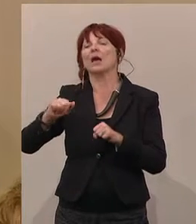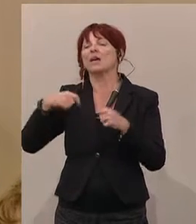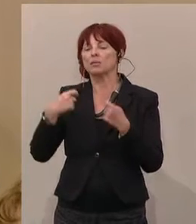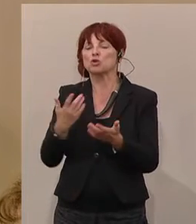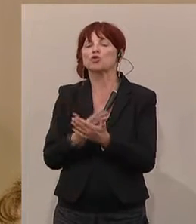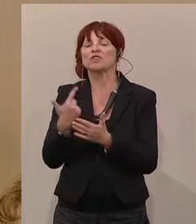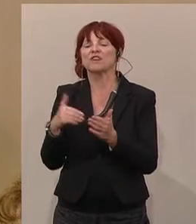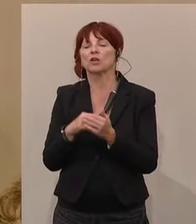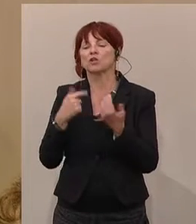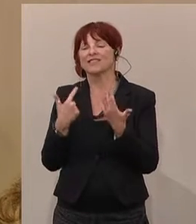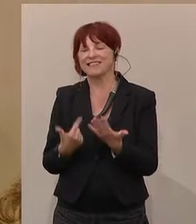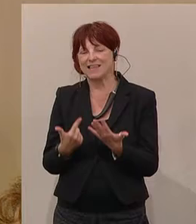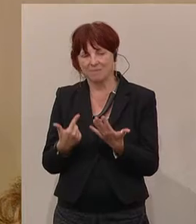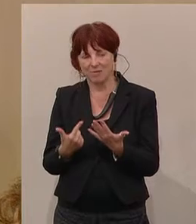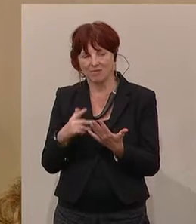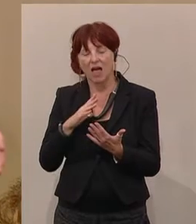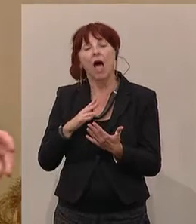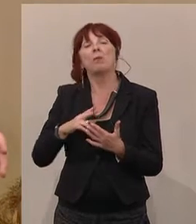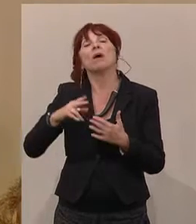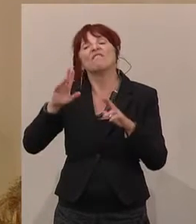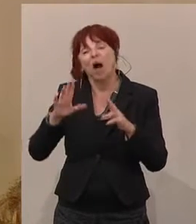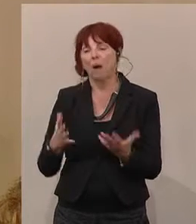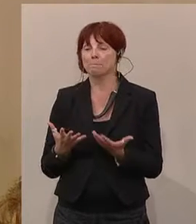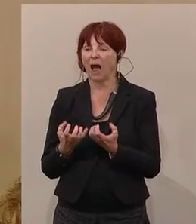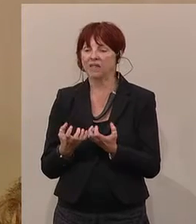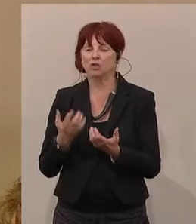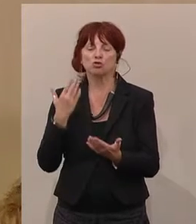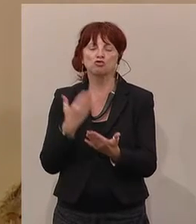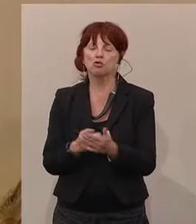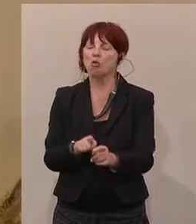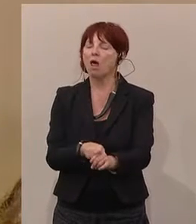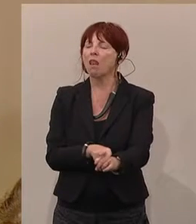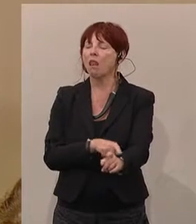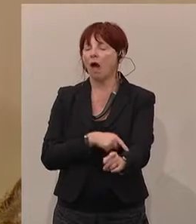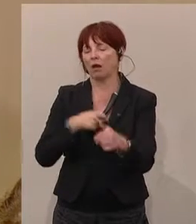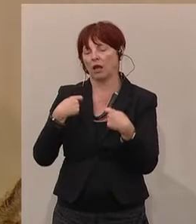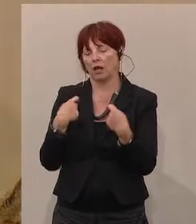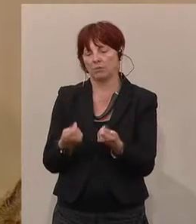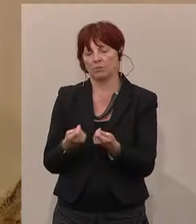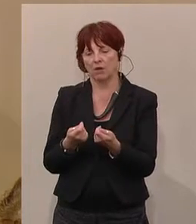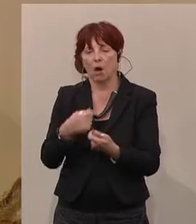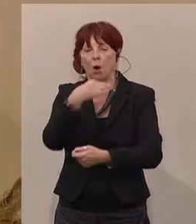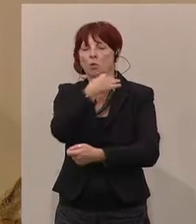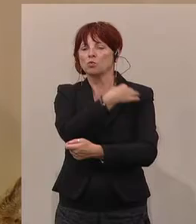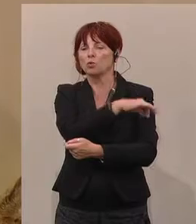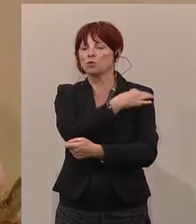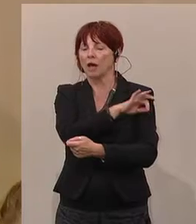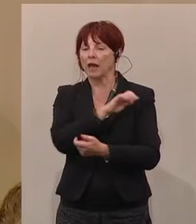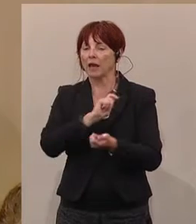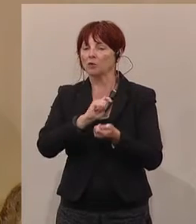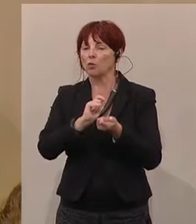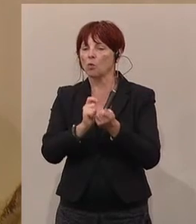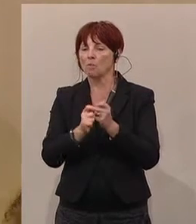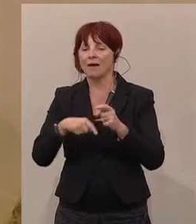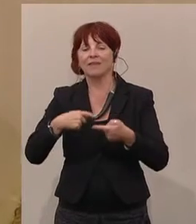die Vorsorgevollmacht aber schon länger, weil das eine Entwicklung war des Notariates, die eben hier weit umfassende